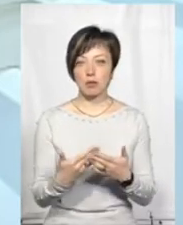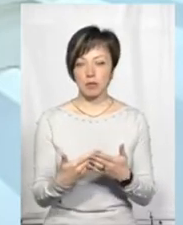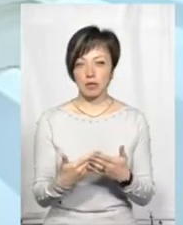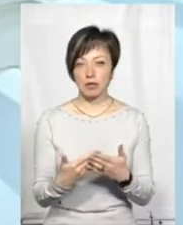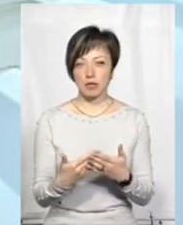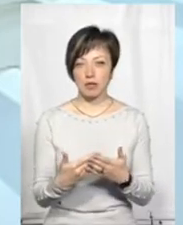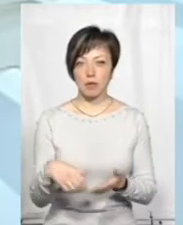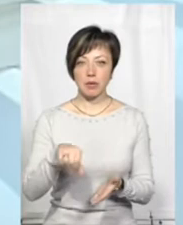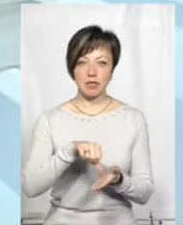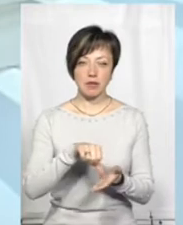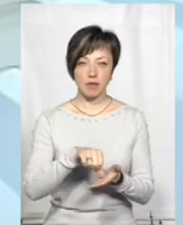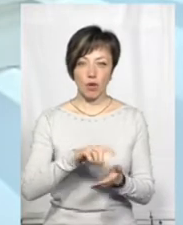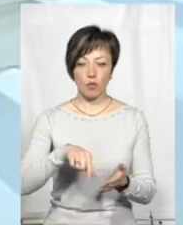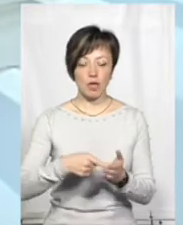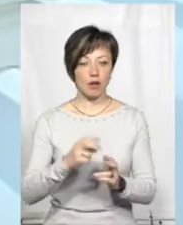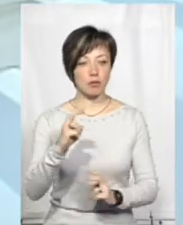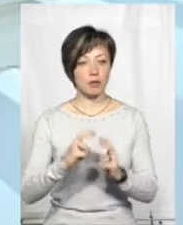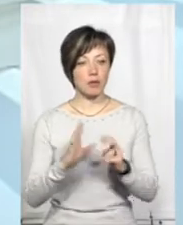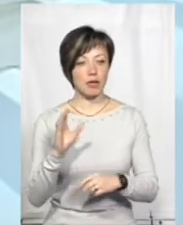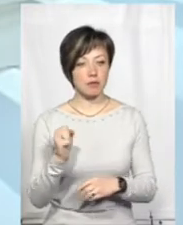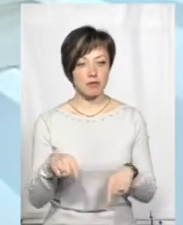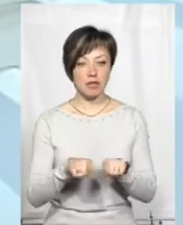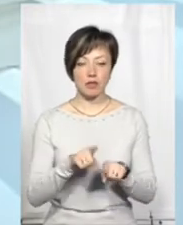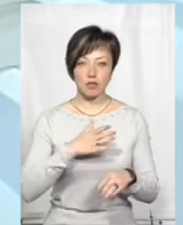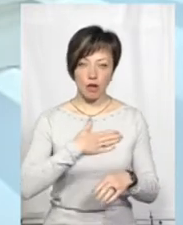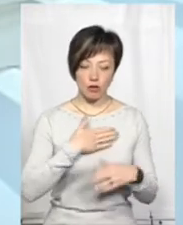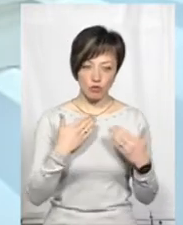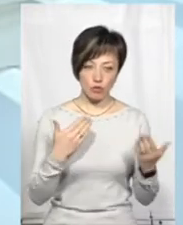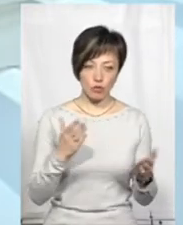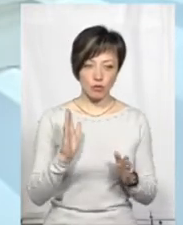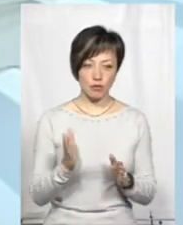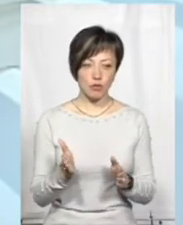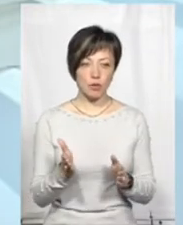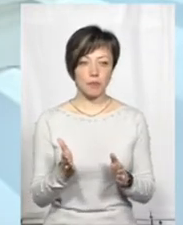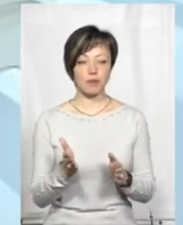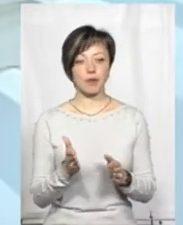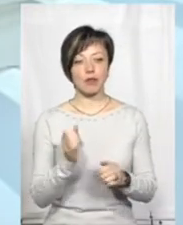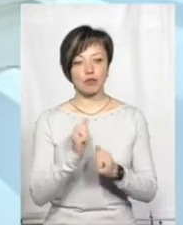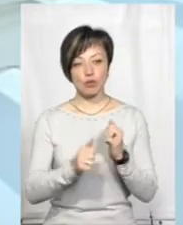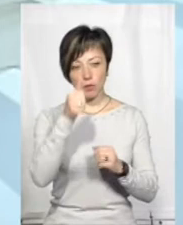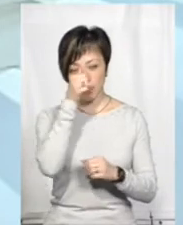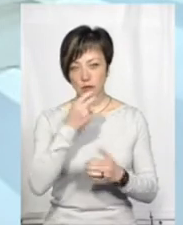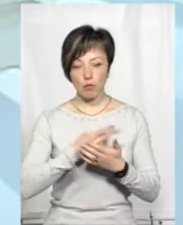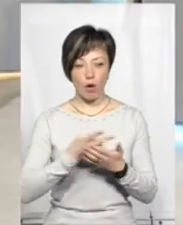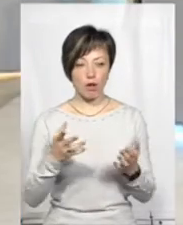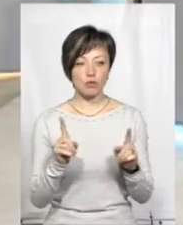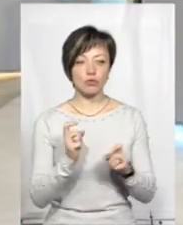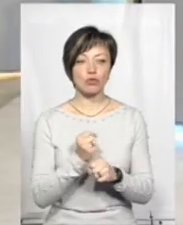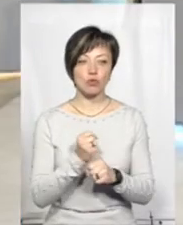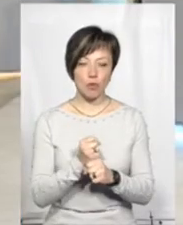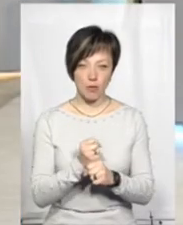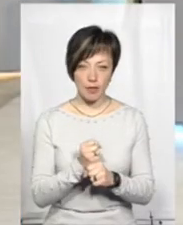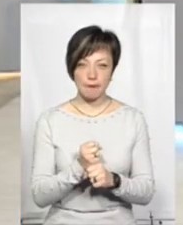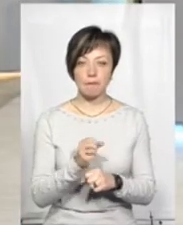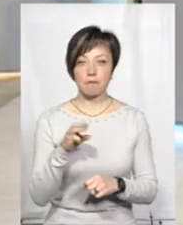там представник комунального підприємства, там також хтось з нашої сторони буде. Ми просто будемо щомісяця показувати, що зроблено,